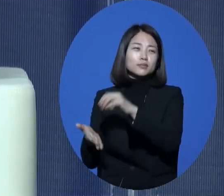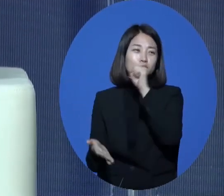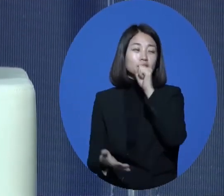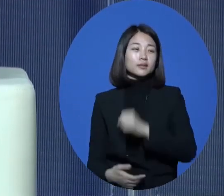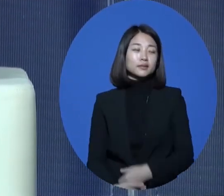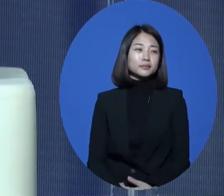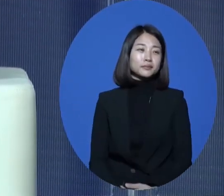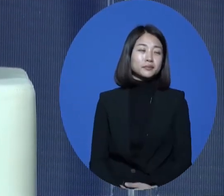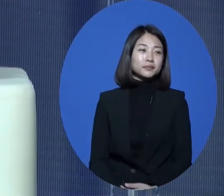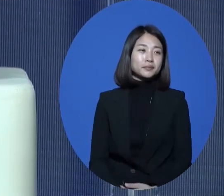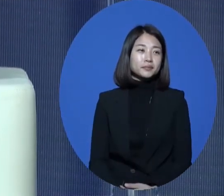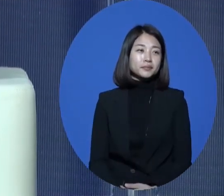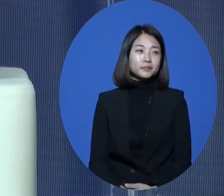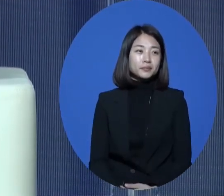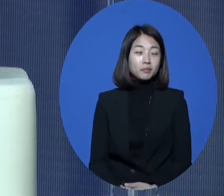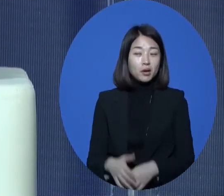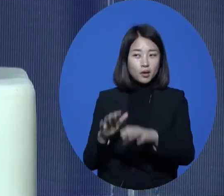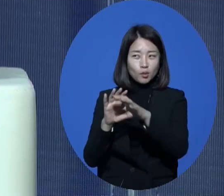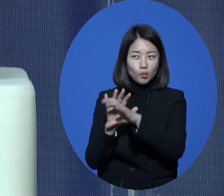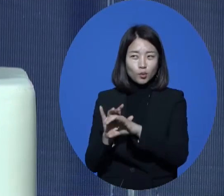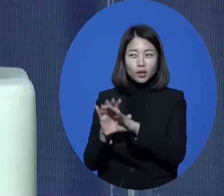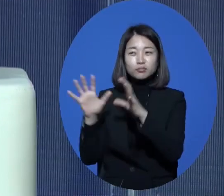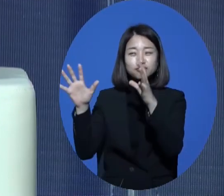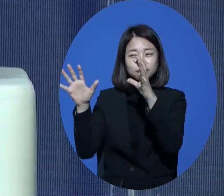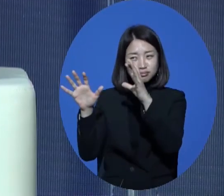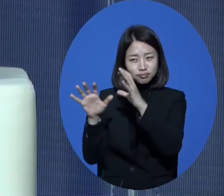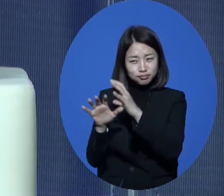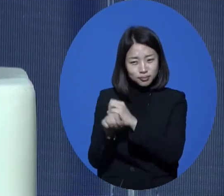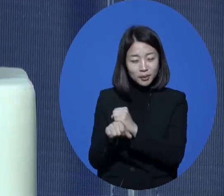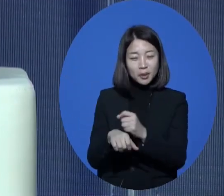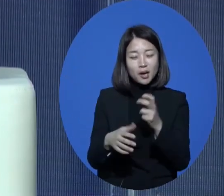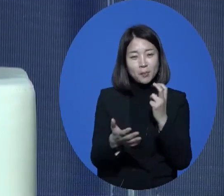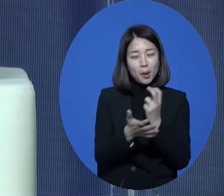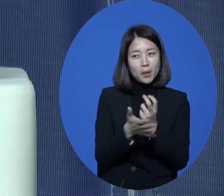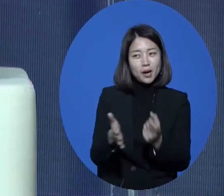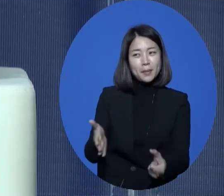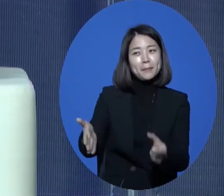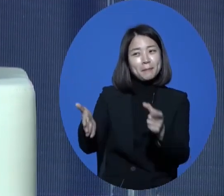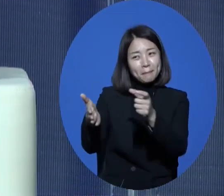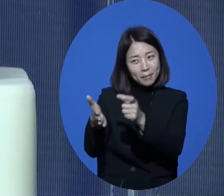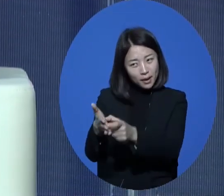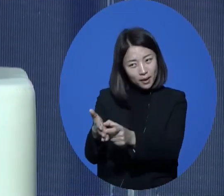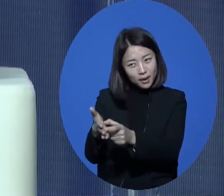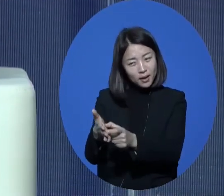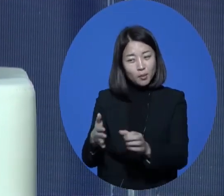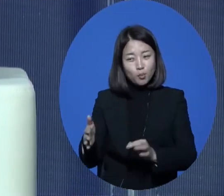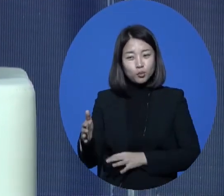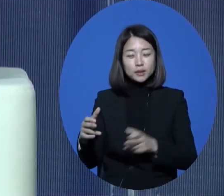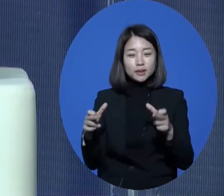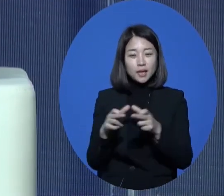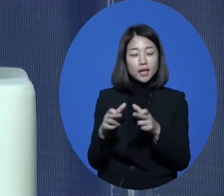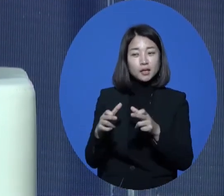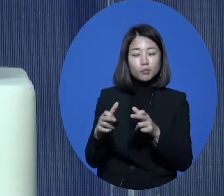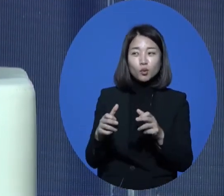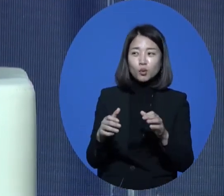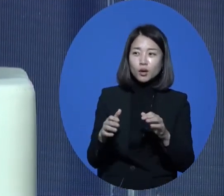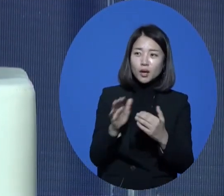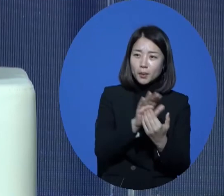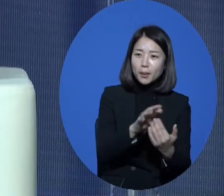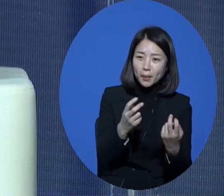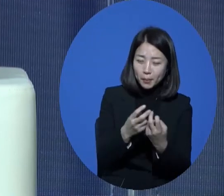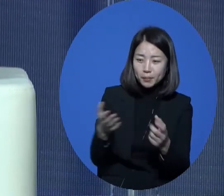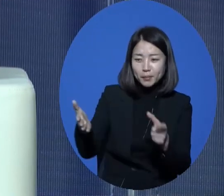정리가 되는 시기쯤에 이 지침이 마련되지 않을까, 이 체계가 마련되지 않을까라고 생각이 들지만